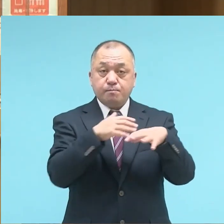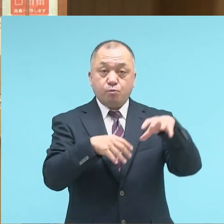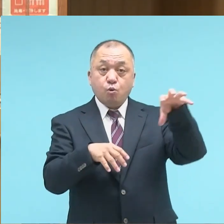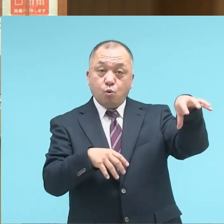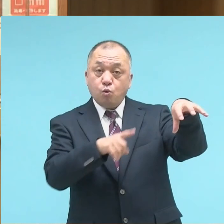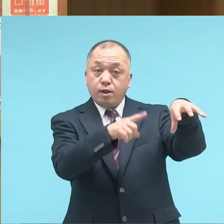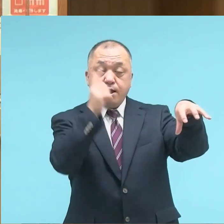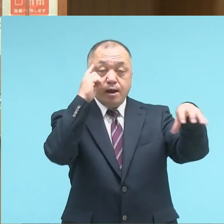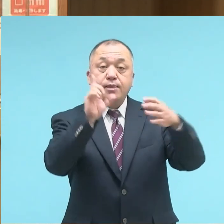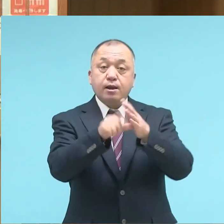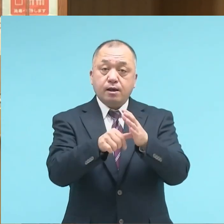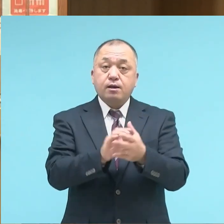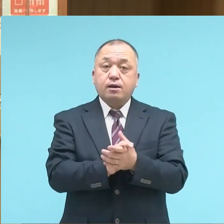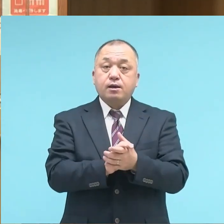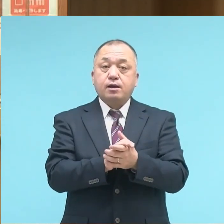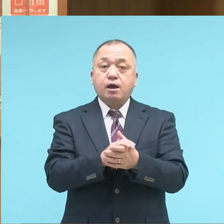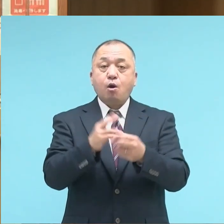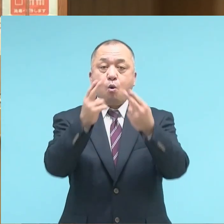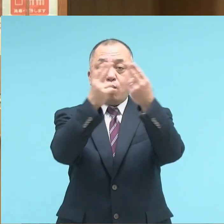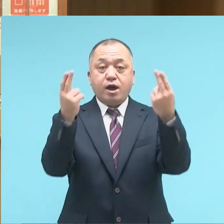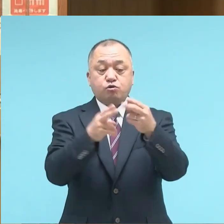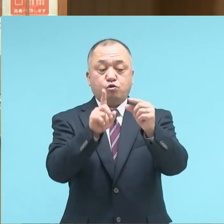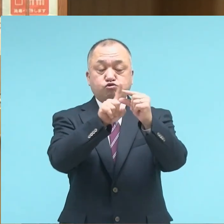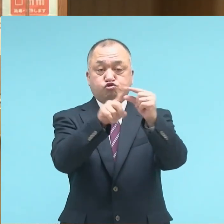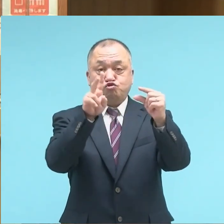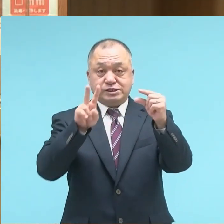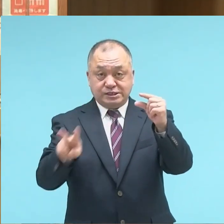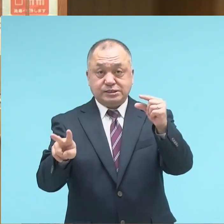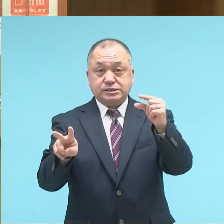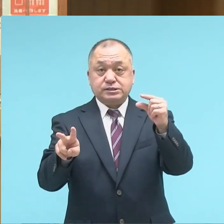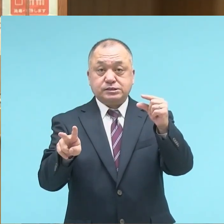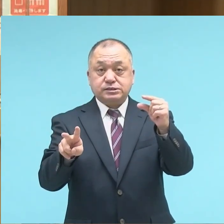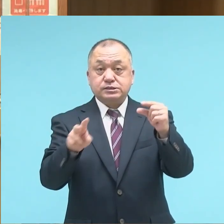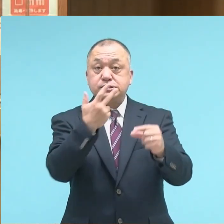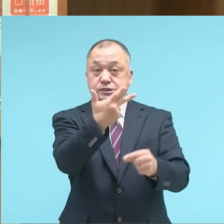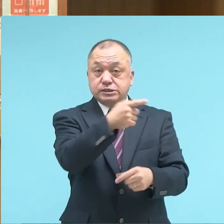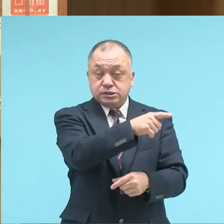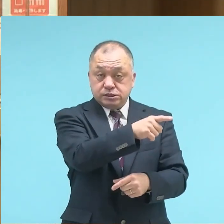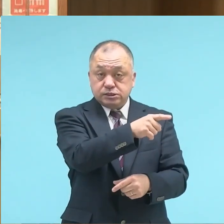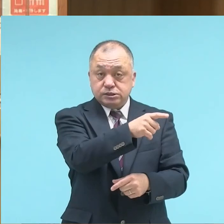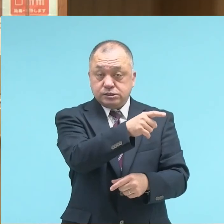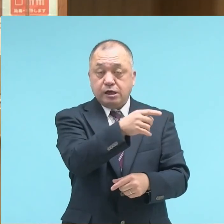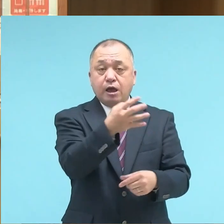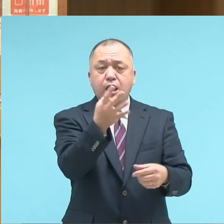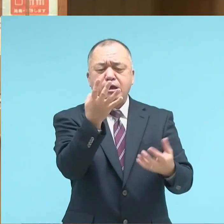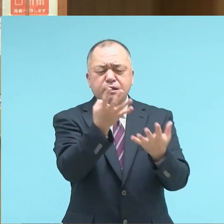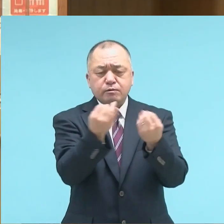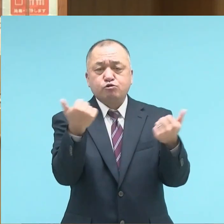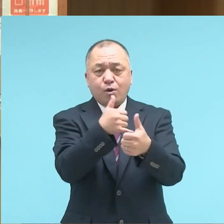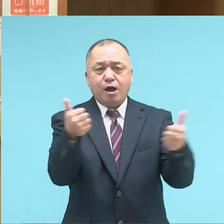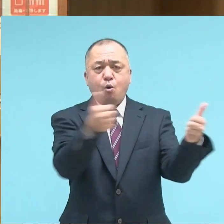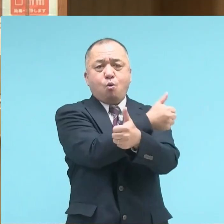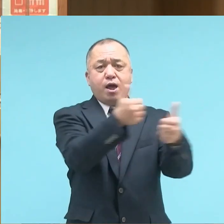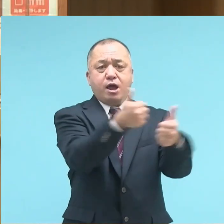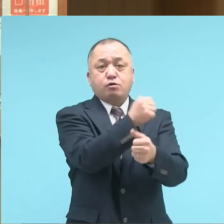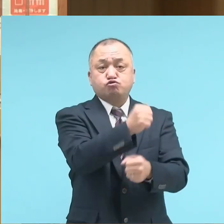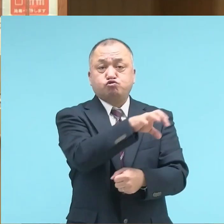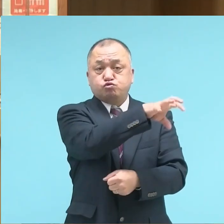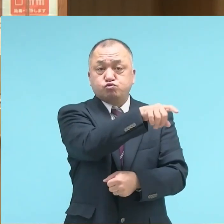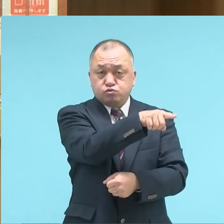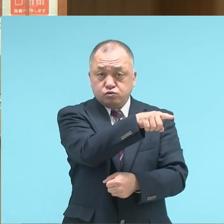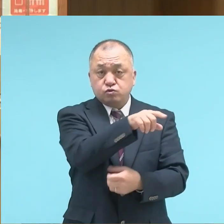で考えますと、北海道の中心的な都市であり、またその多くの方が往来が活発に行われる地